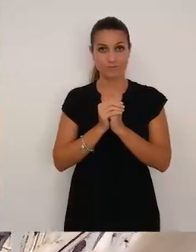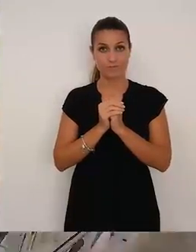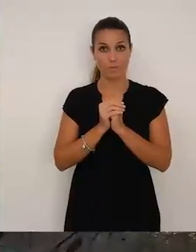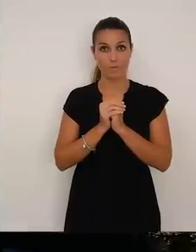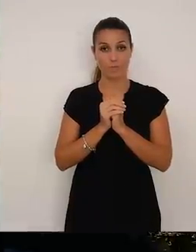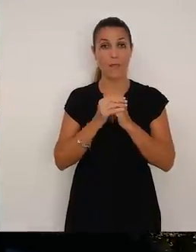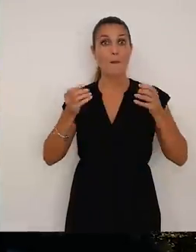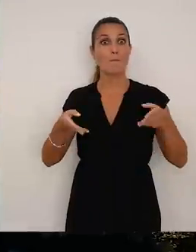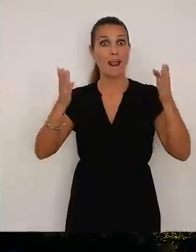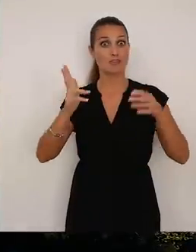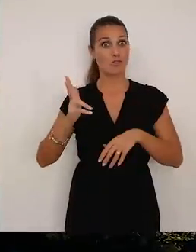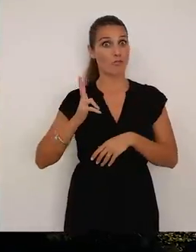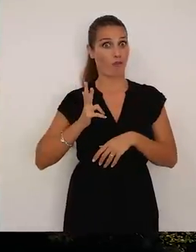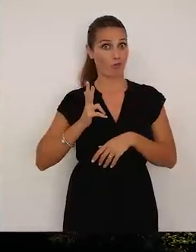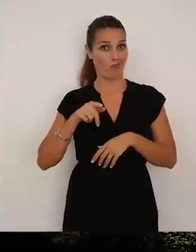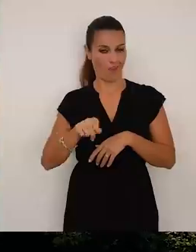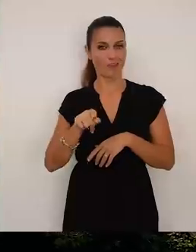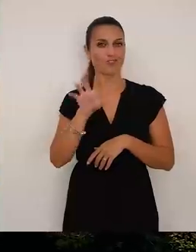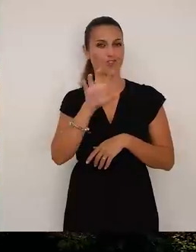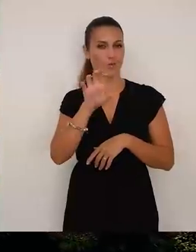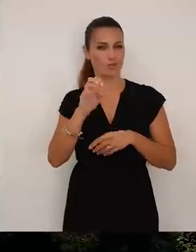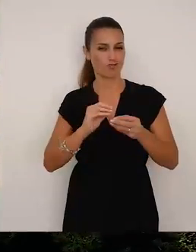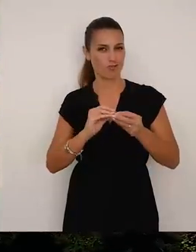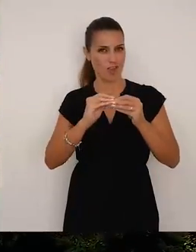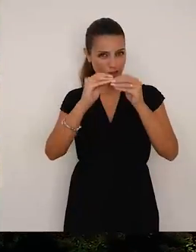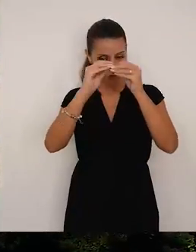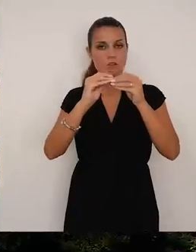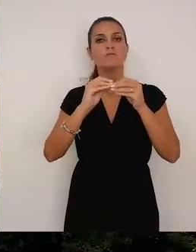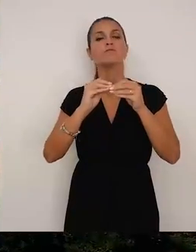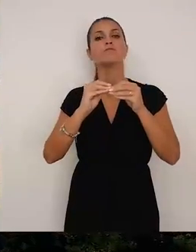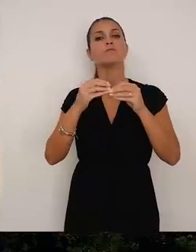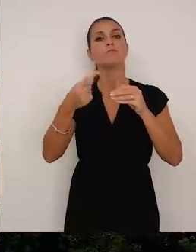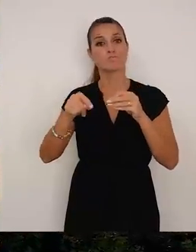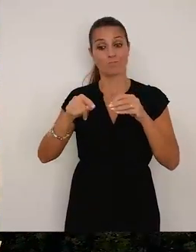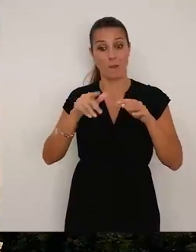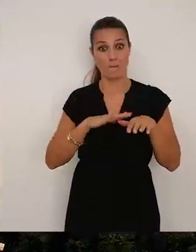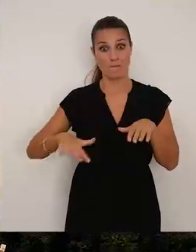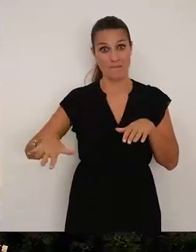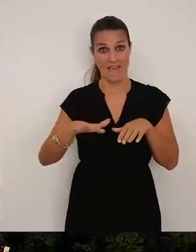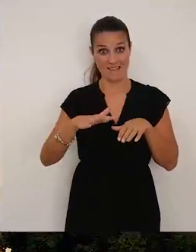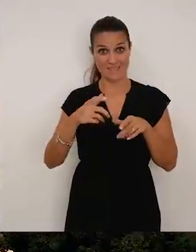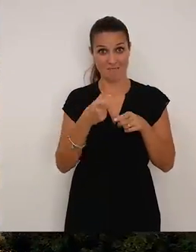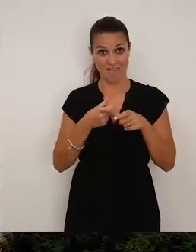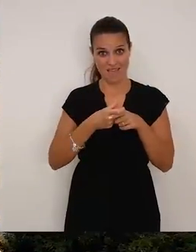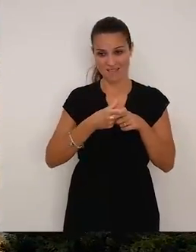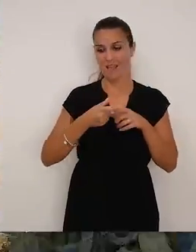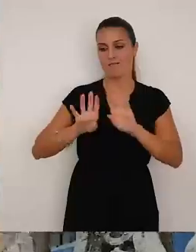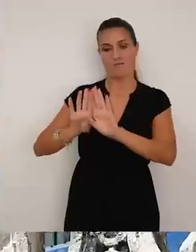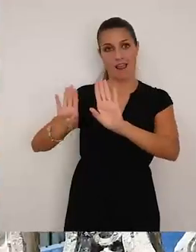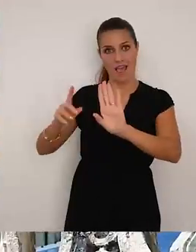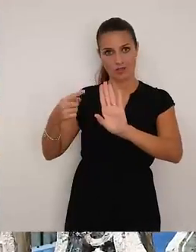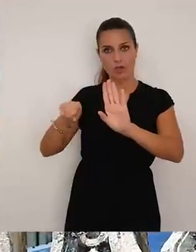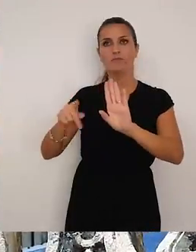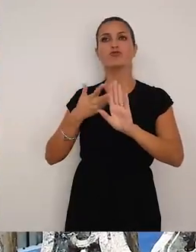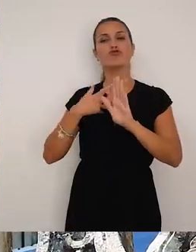Il cinquecentesco palazzo baronale, posizionato lungo il perimetro della piazza del paese, conserva ancora lo stemma araldico dei Gallone,